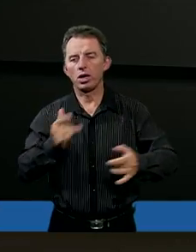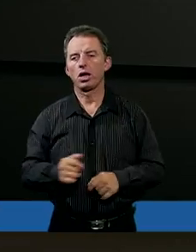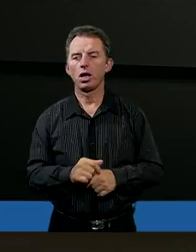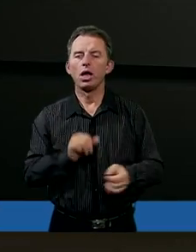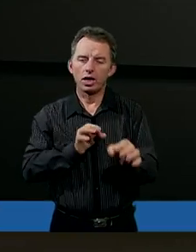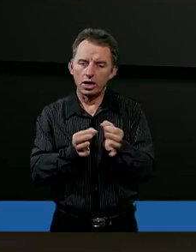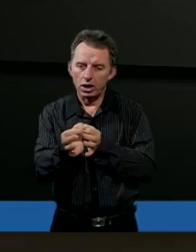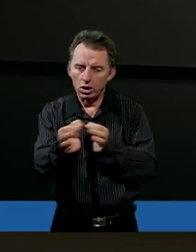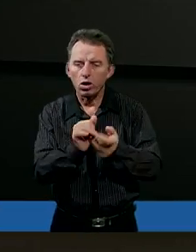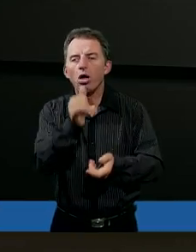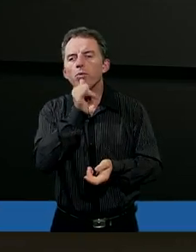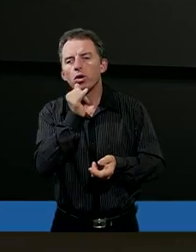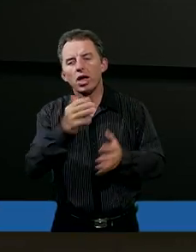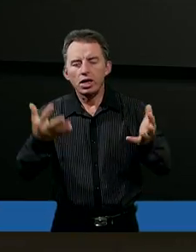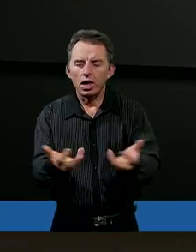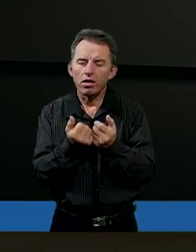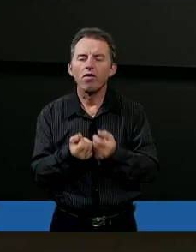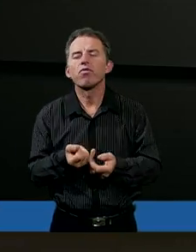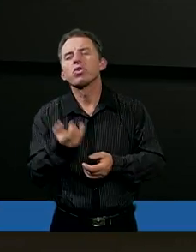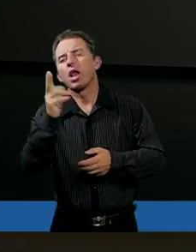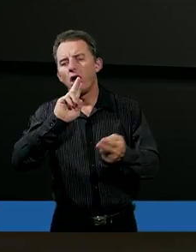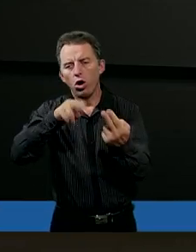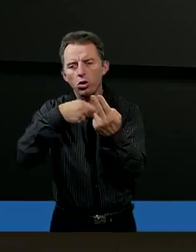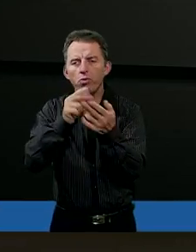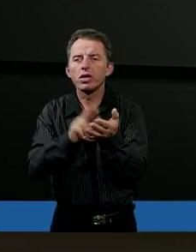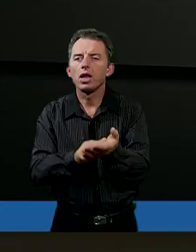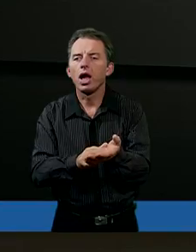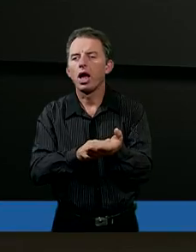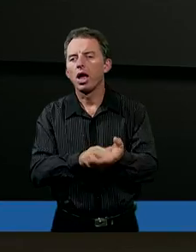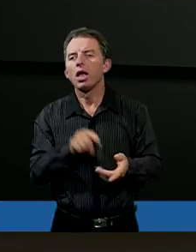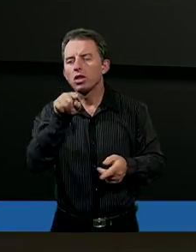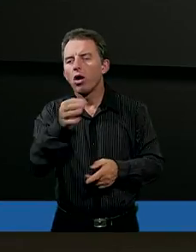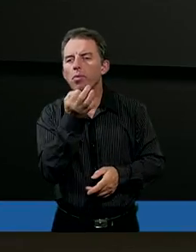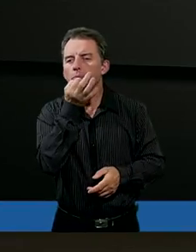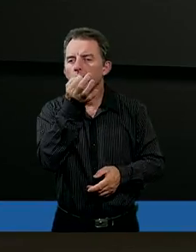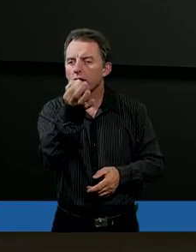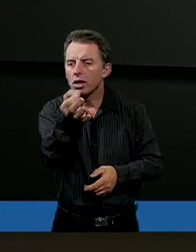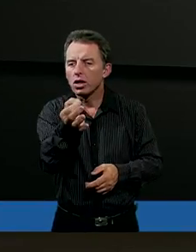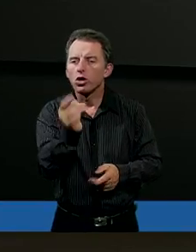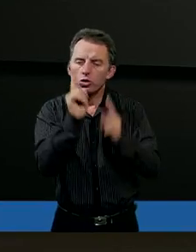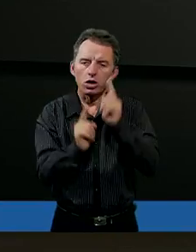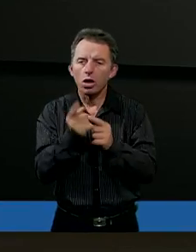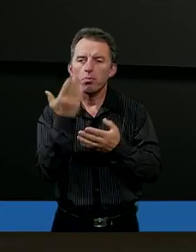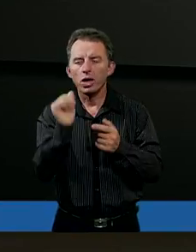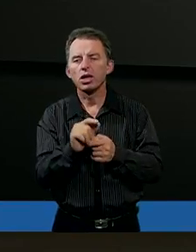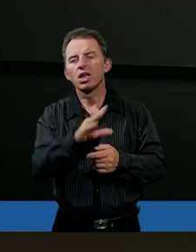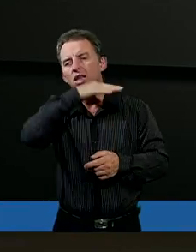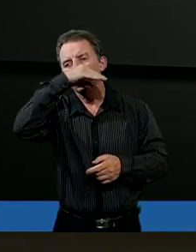W historii próbowano znajdować wiele odpowiedzi na to pytanie, czasami bardzo